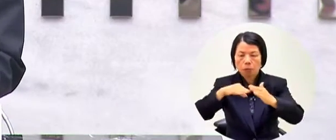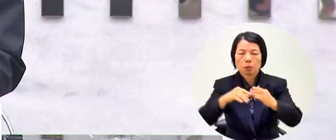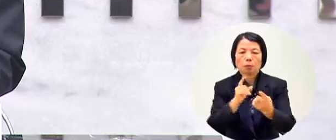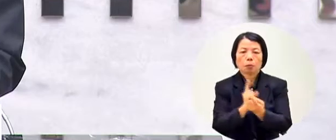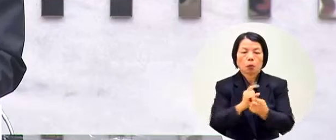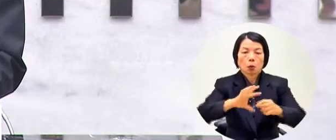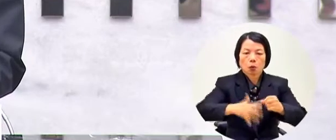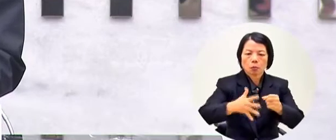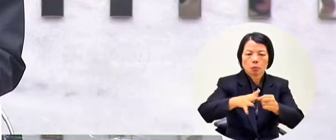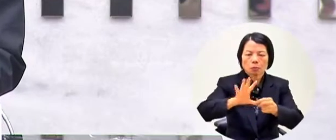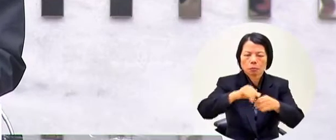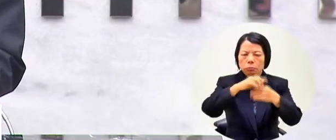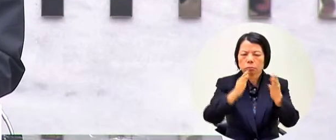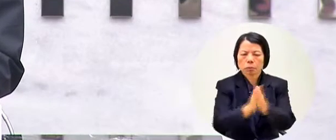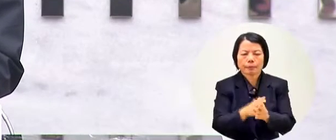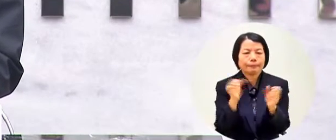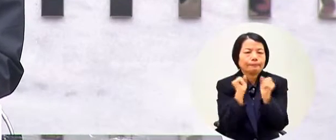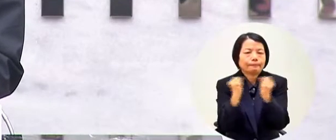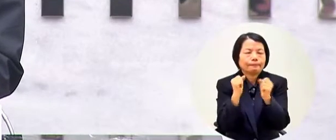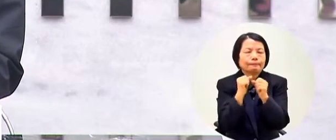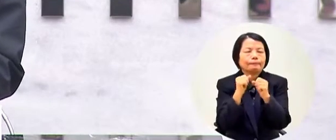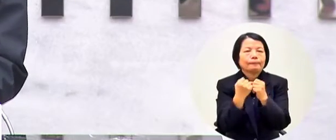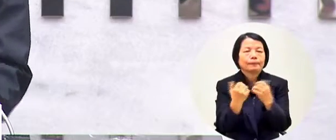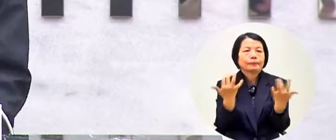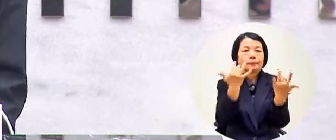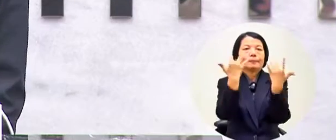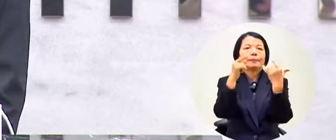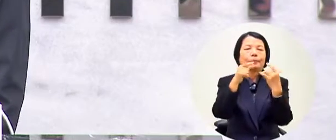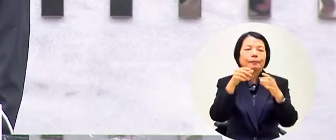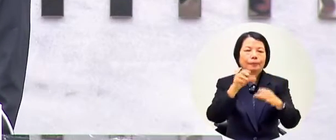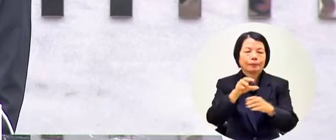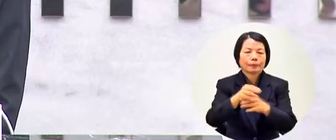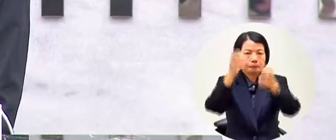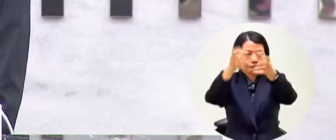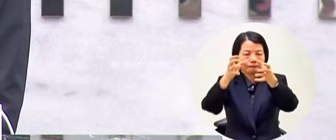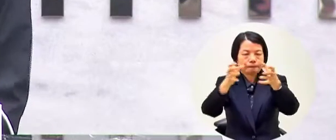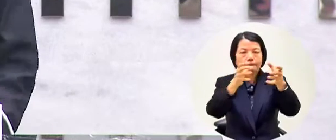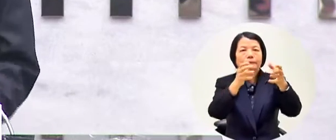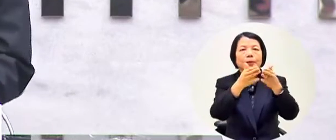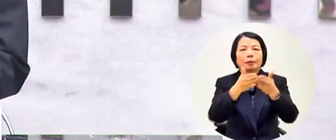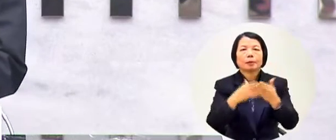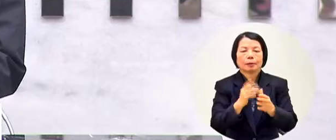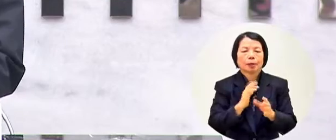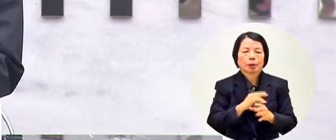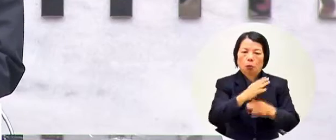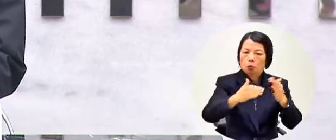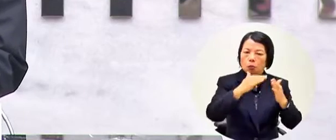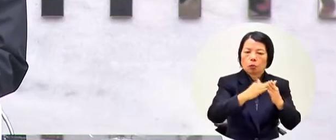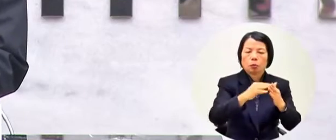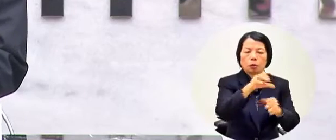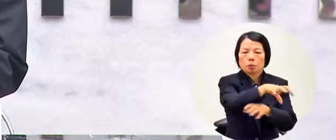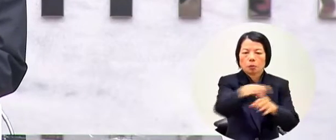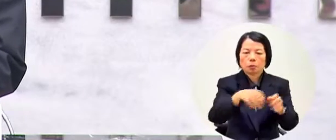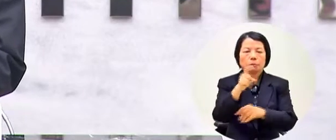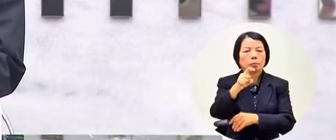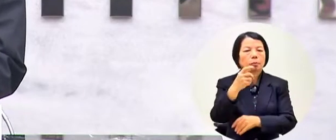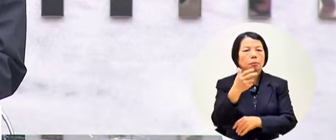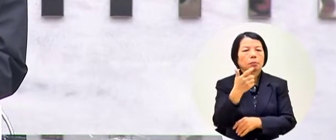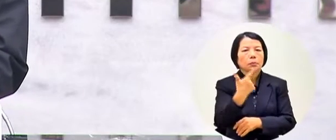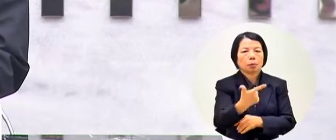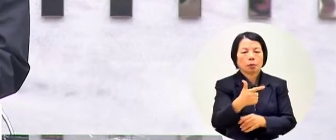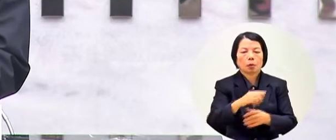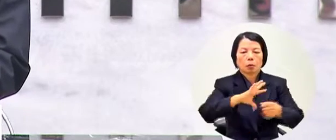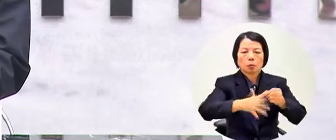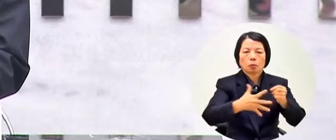气清洁剂，目前已经装设空气清洁机有16个学校，国中4所、国